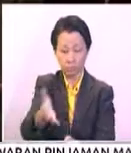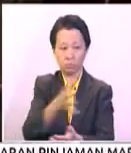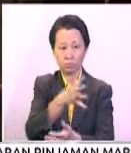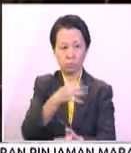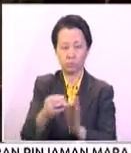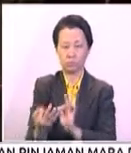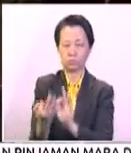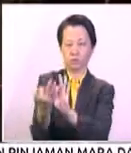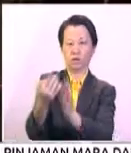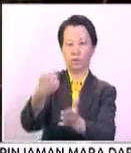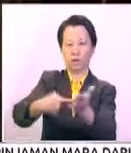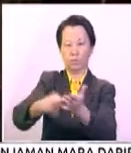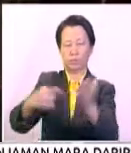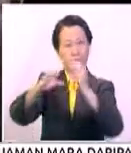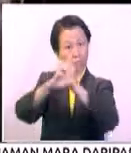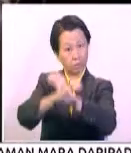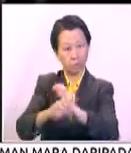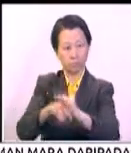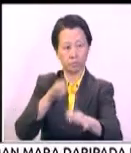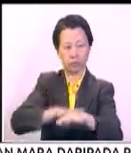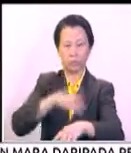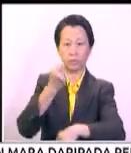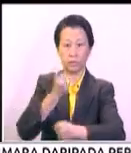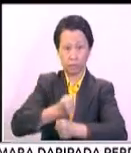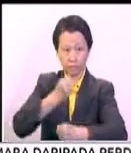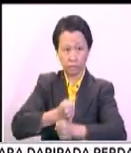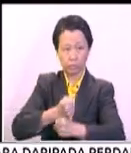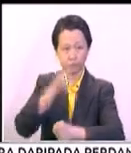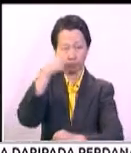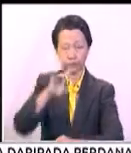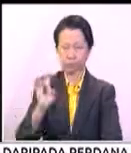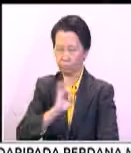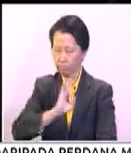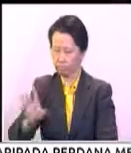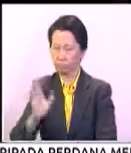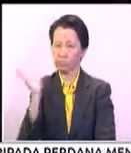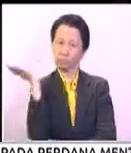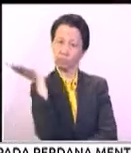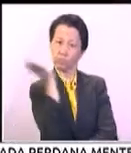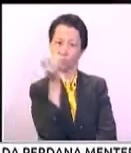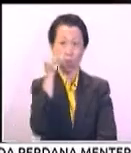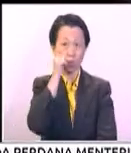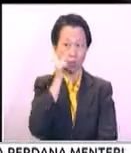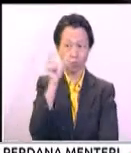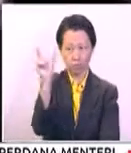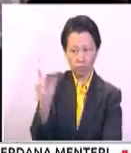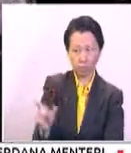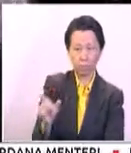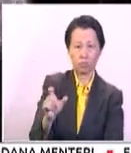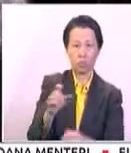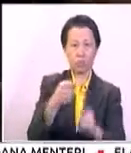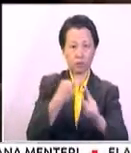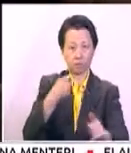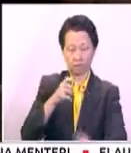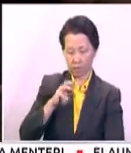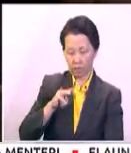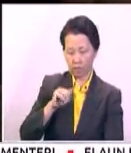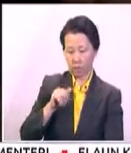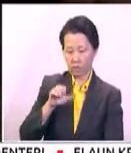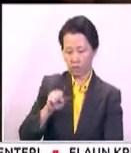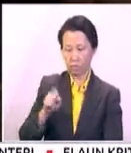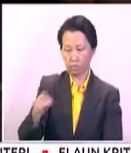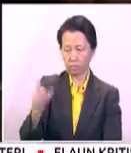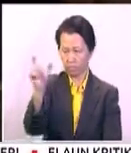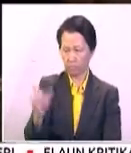sekalipun berdepan apa jua cabaran semasa bertugas. Bagi salah seorang pramugari amal, iaitu anak syarikat Malaysia Airlines Berhad